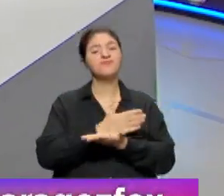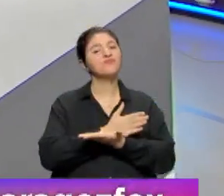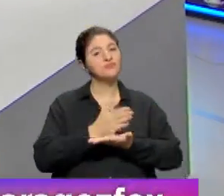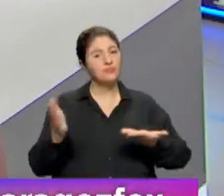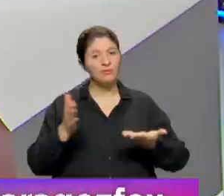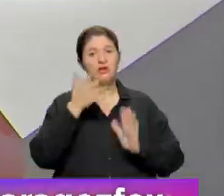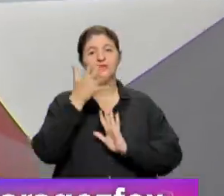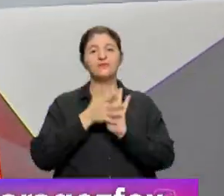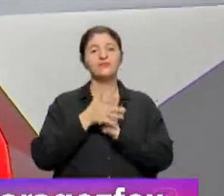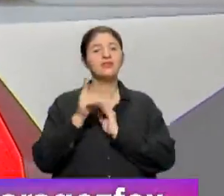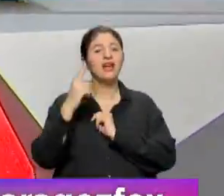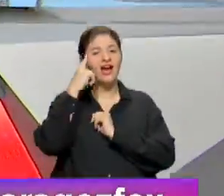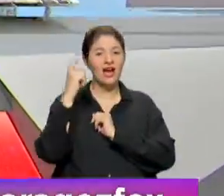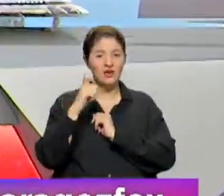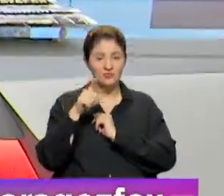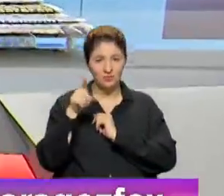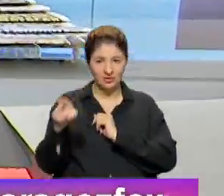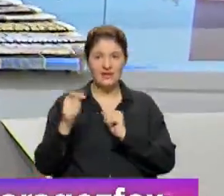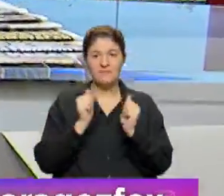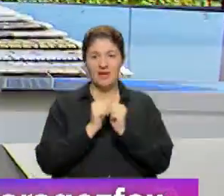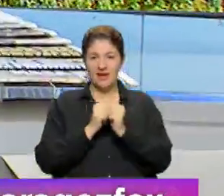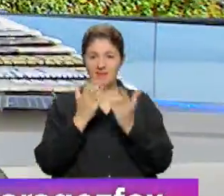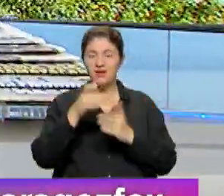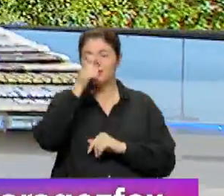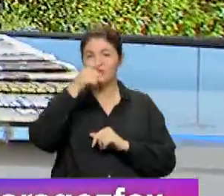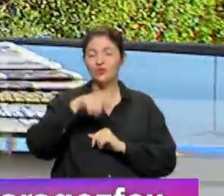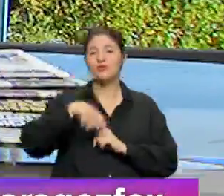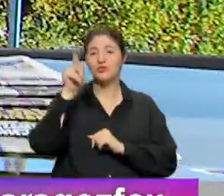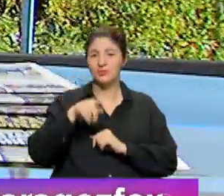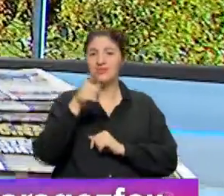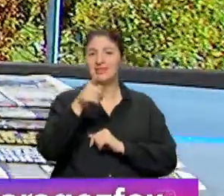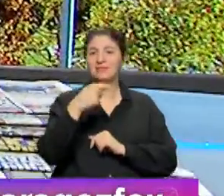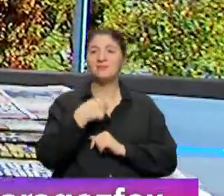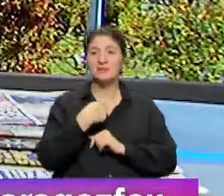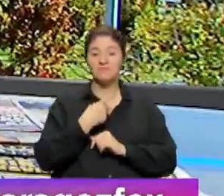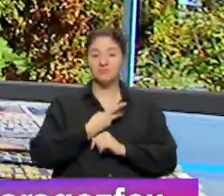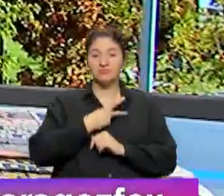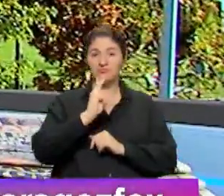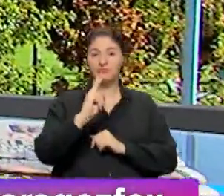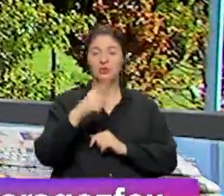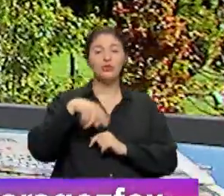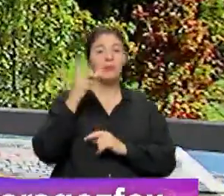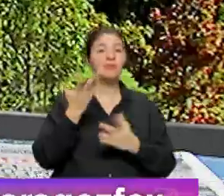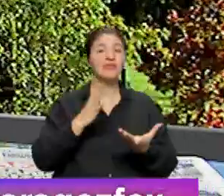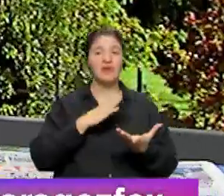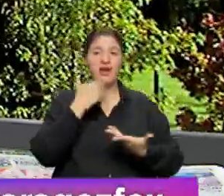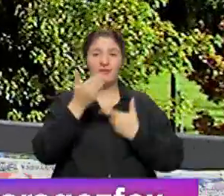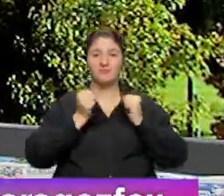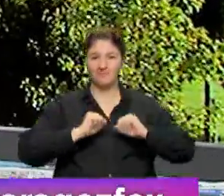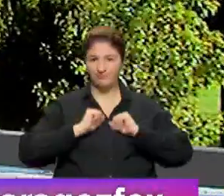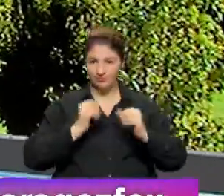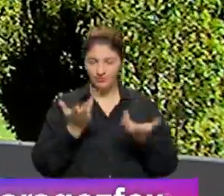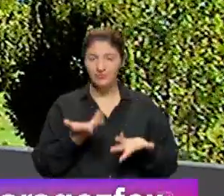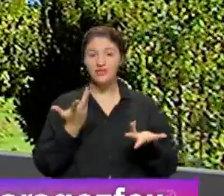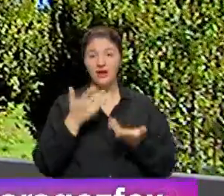ediyoruz İşaret dilinde Ayça Aybüke kurtla birlikte Türkiye'nin gündemini Sizin bizim gündemimizi aktarmaya gayret